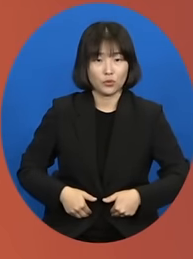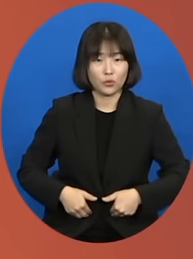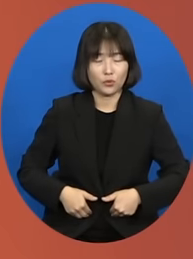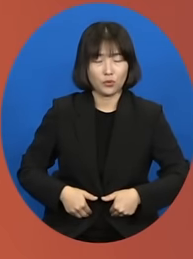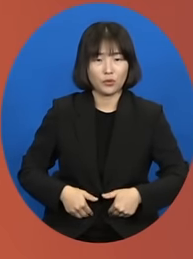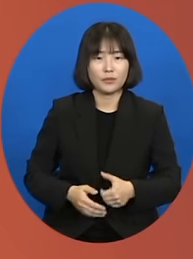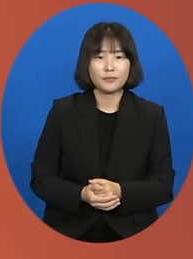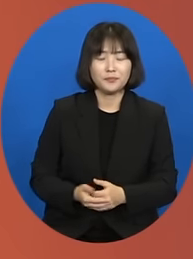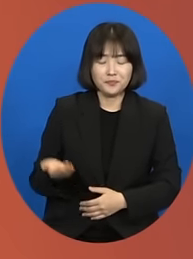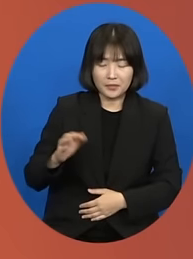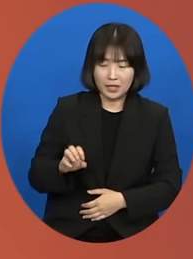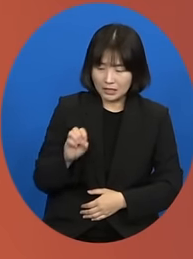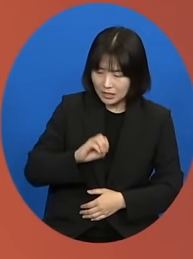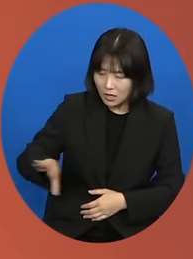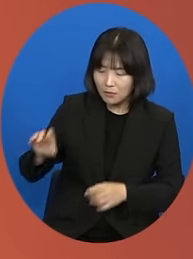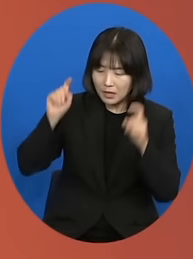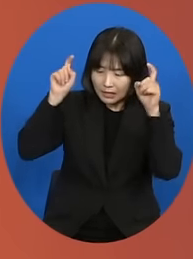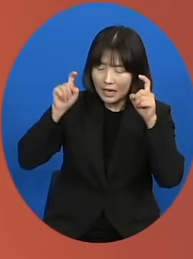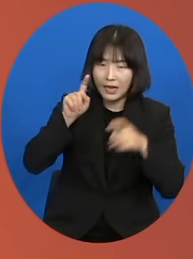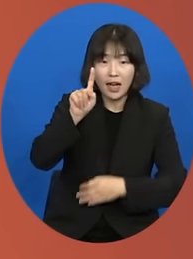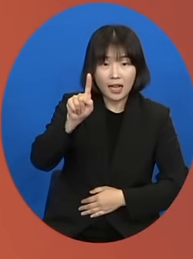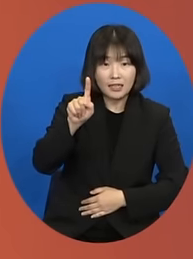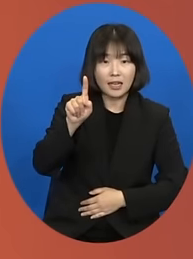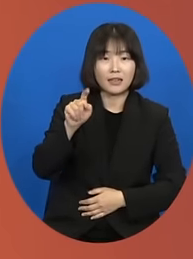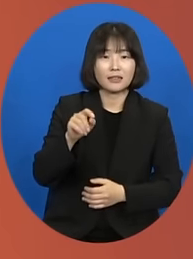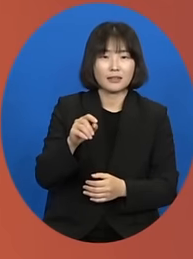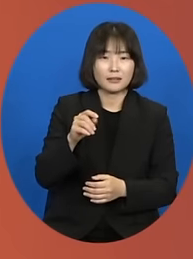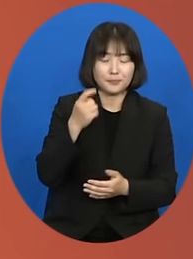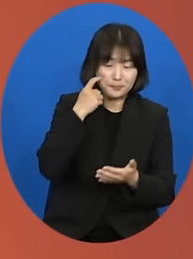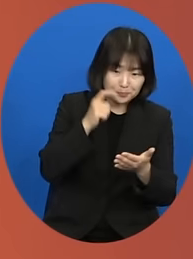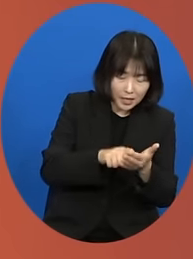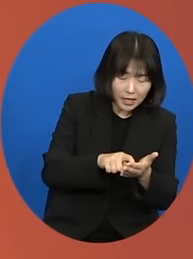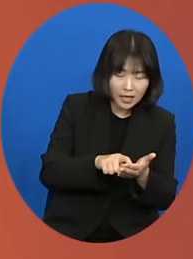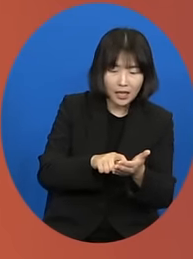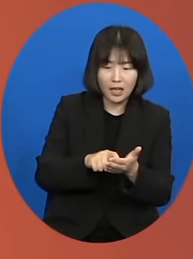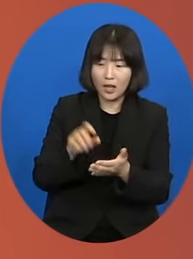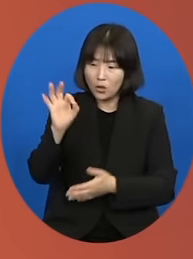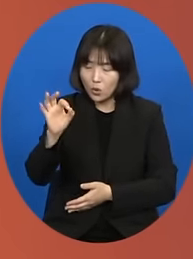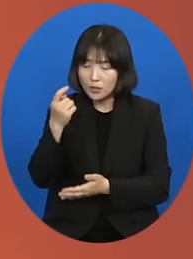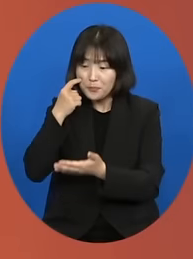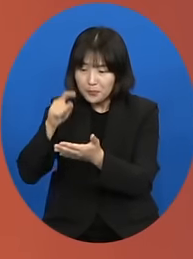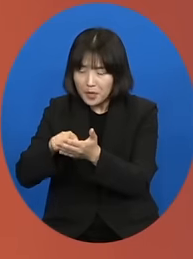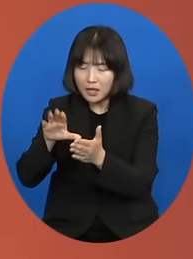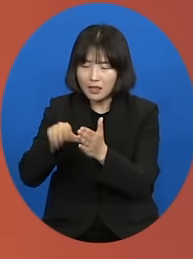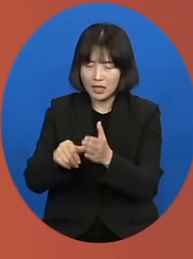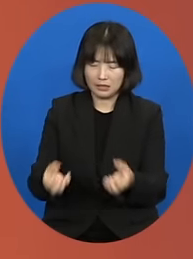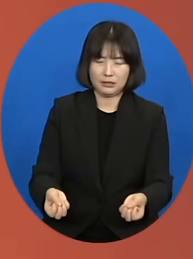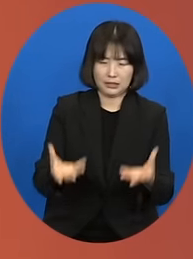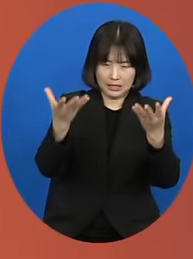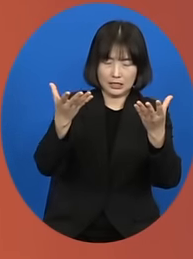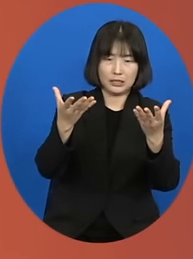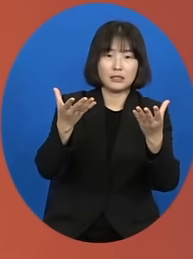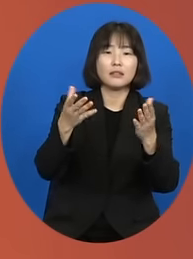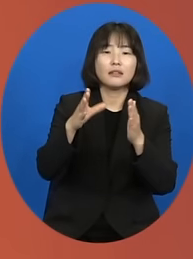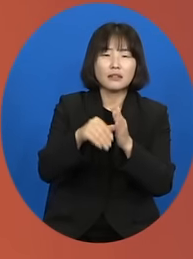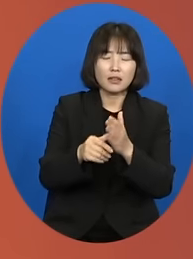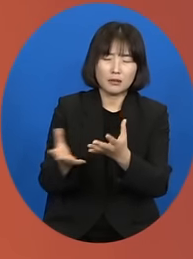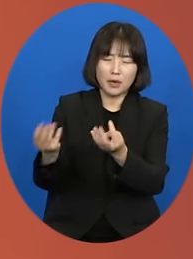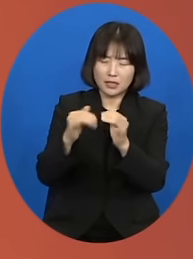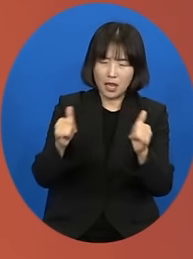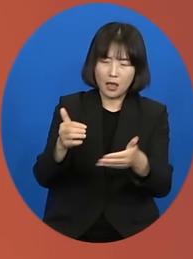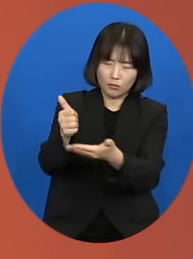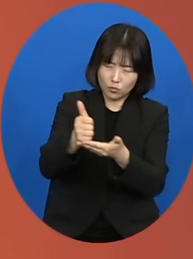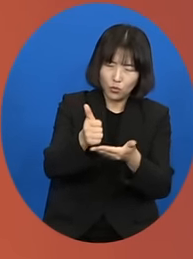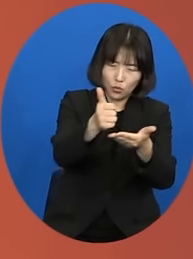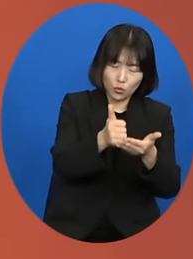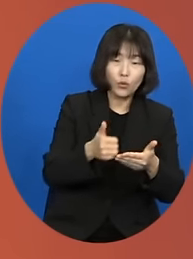양 한 마리 찾았을 때 잃어버린 동전 하나 찾았을 때 그 잔치를 벌이려면 많은 사람들을 불러와야 되는데 그